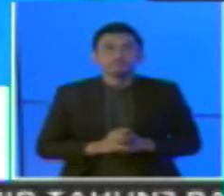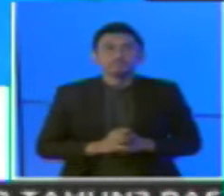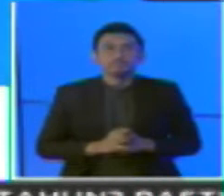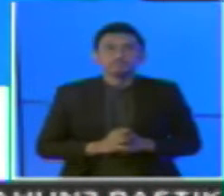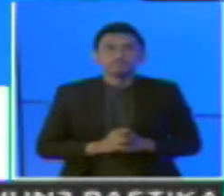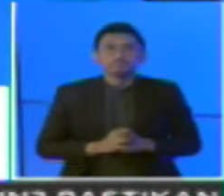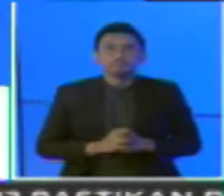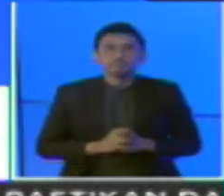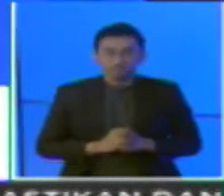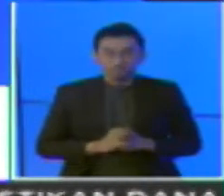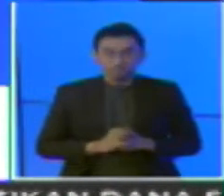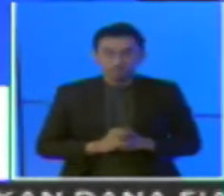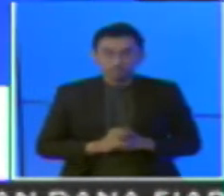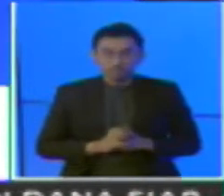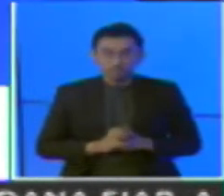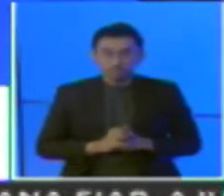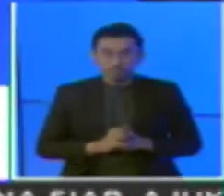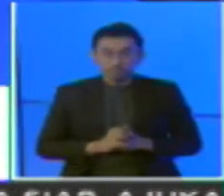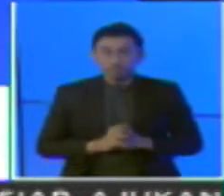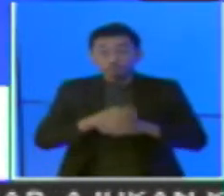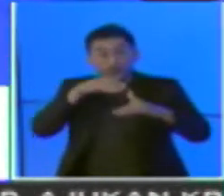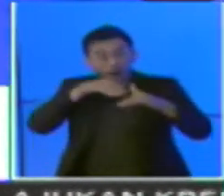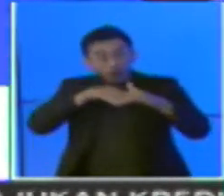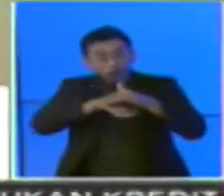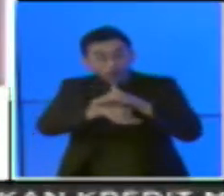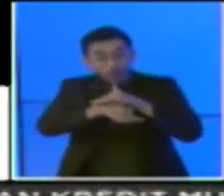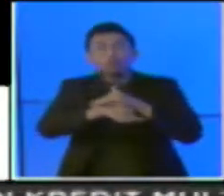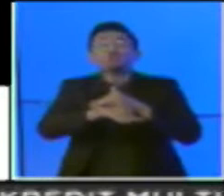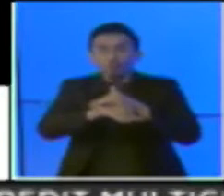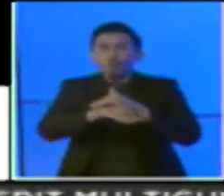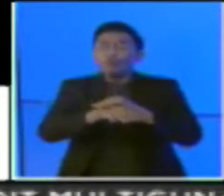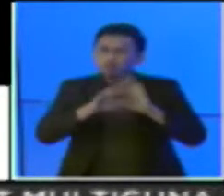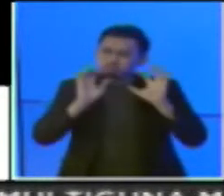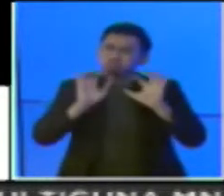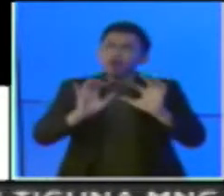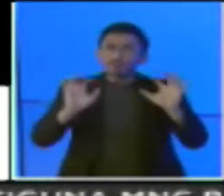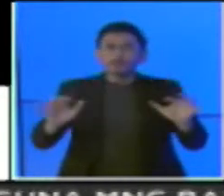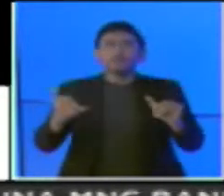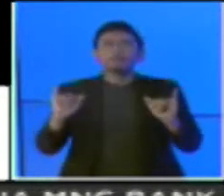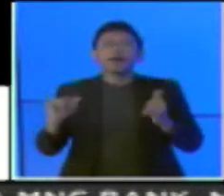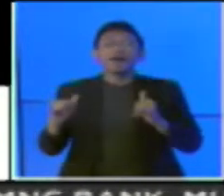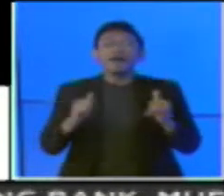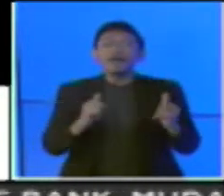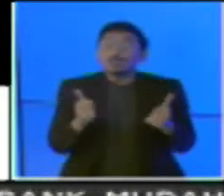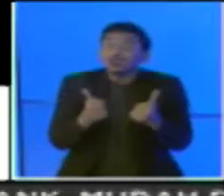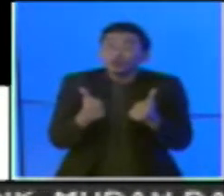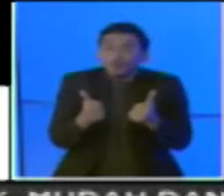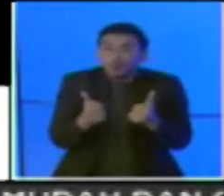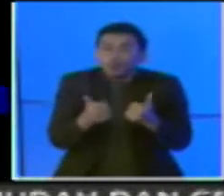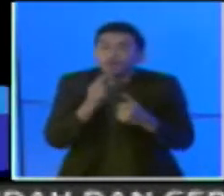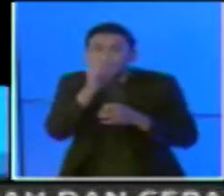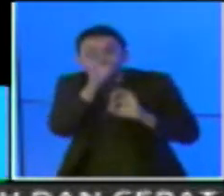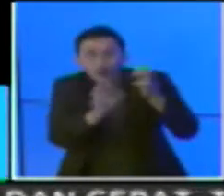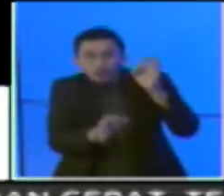Masuk ke dalam arena, pengunjung pun akan disambut dengan aneka permainan seru. Mulai dari seluncur di atas salju, hujan salju,